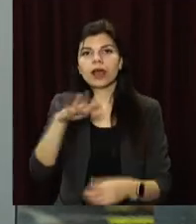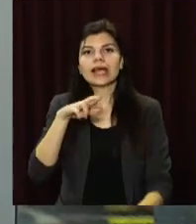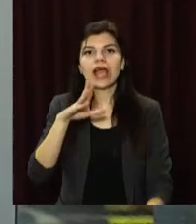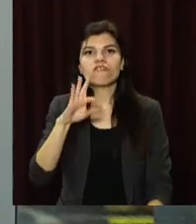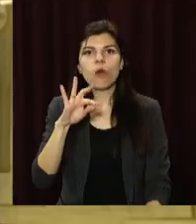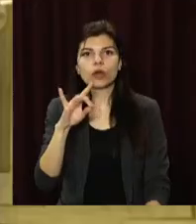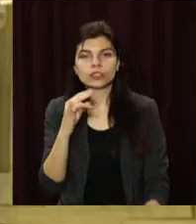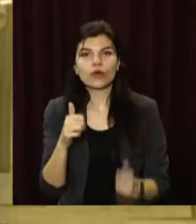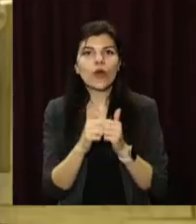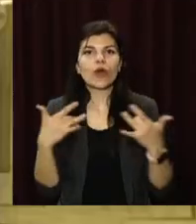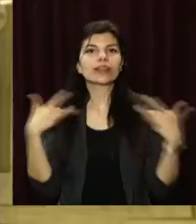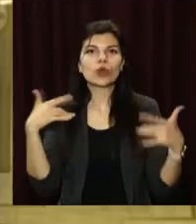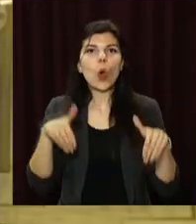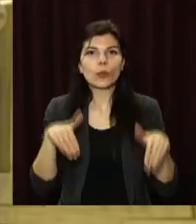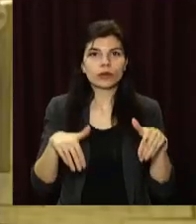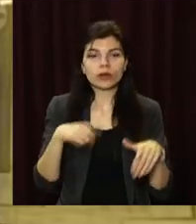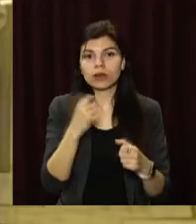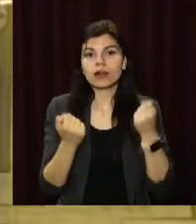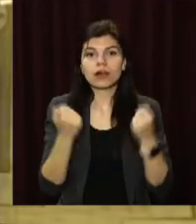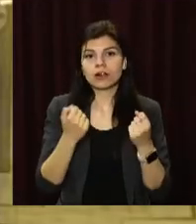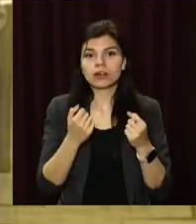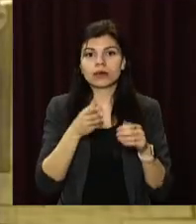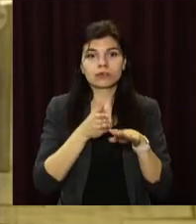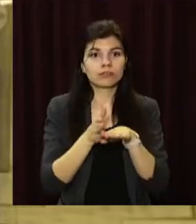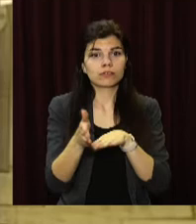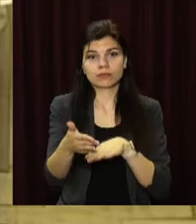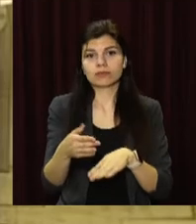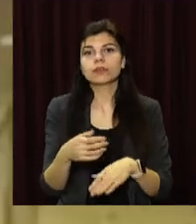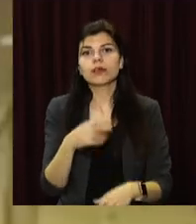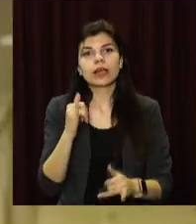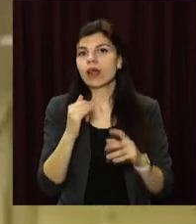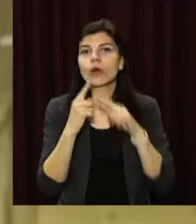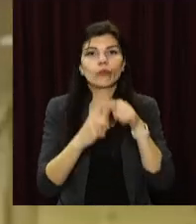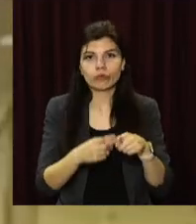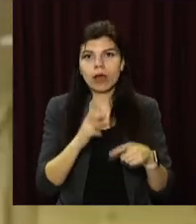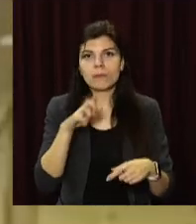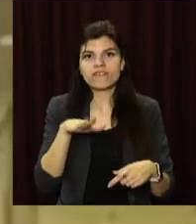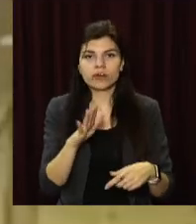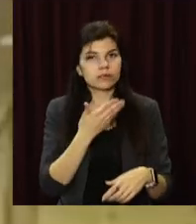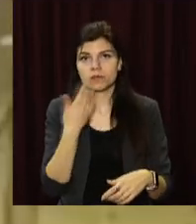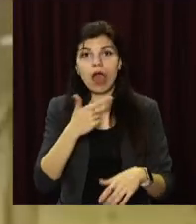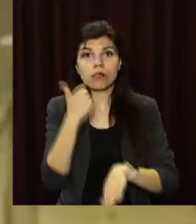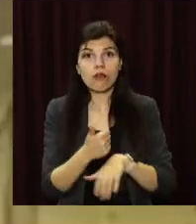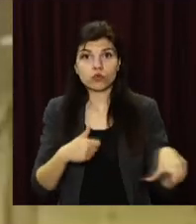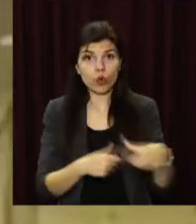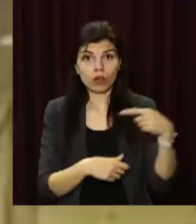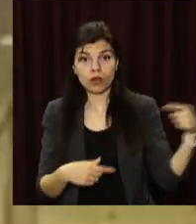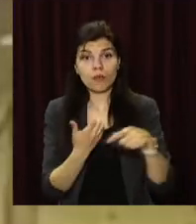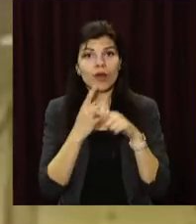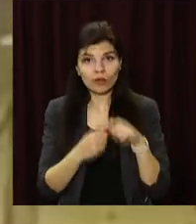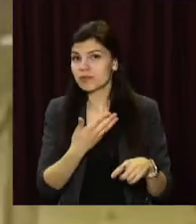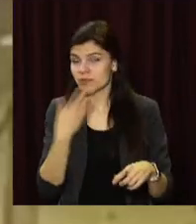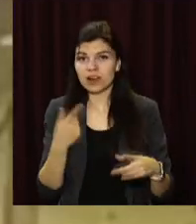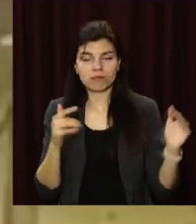оперного театру. Кермувальник Мазди їхав вулицею Половецькою та не пропустив БМВ, що рухався головною дорогою. На